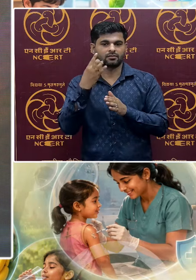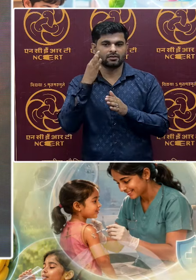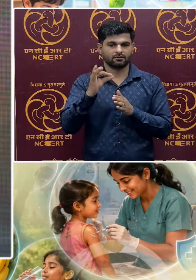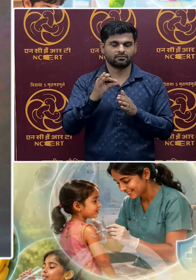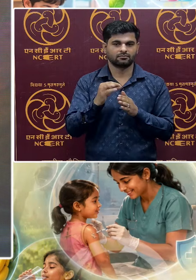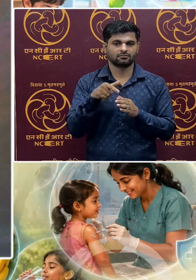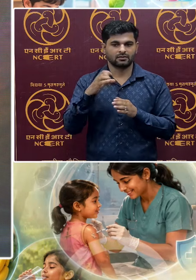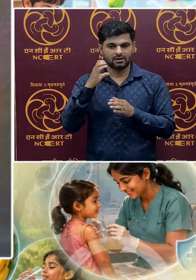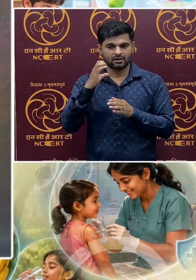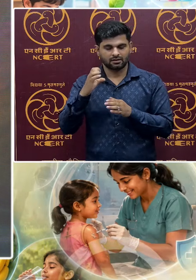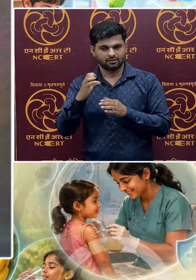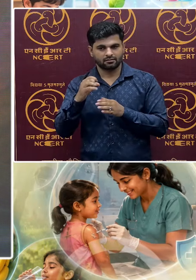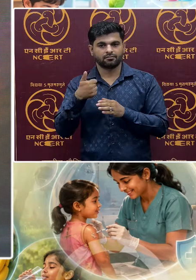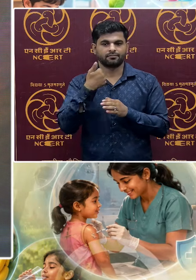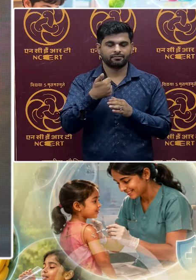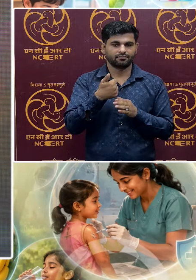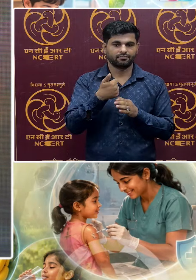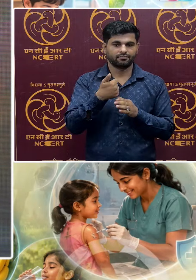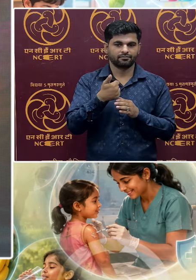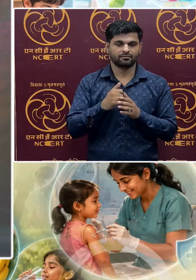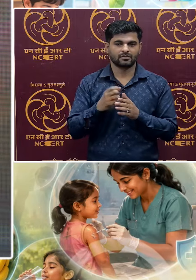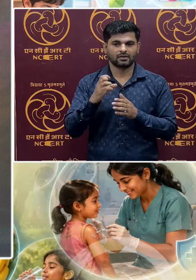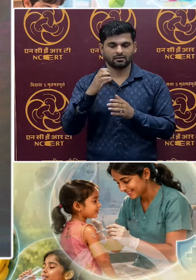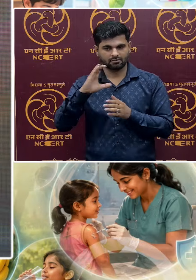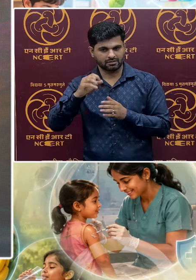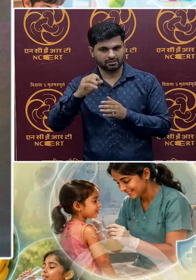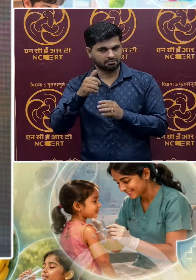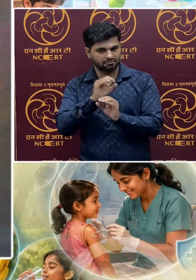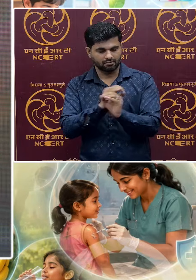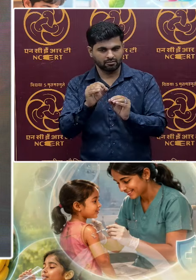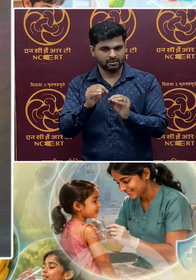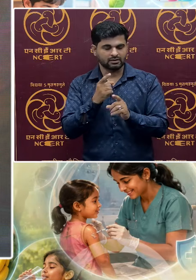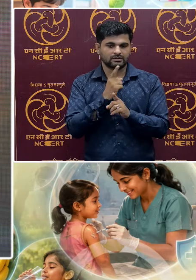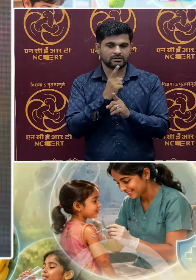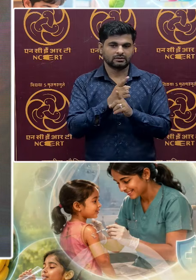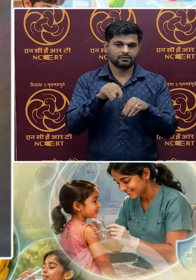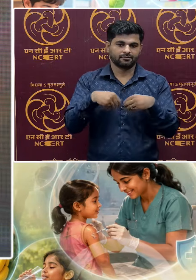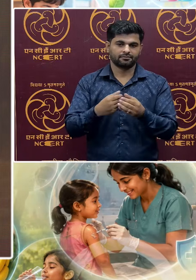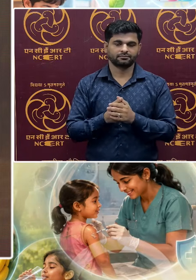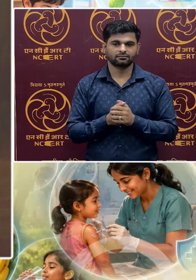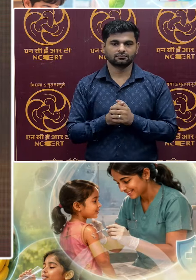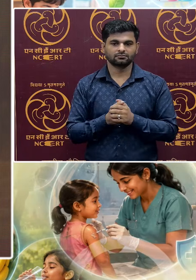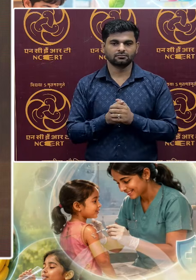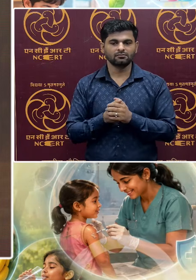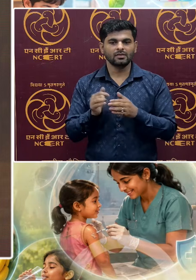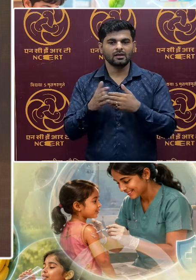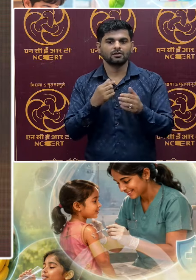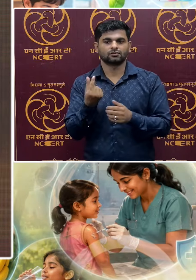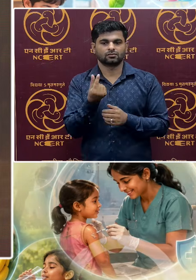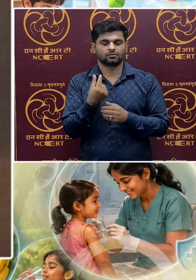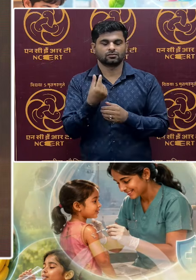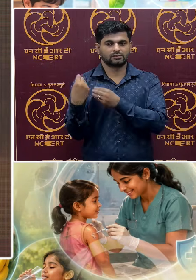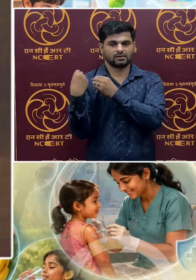इंपॉर्टेंट. काउंसलर्स हैं वेरी गुड, प्लीज़ रेफर देम. नहीं है तो प्लीज़ counsel them yourselves. Okay, so there's a huge responsibility